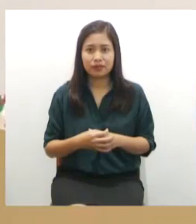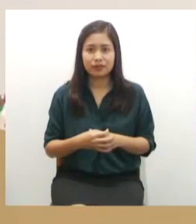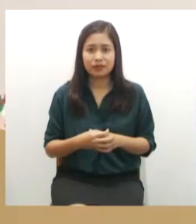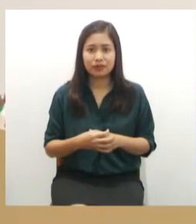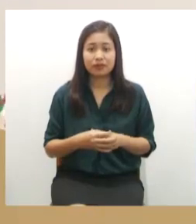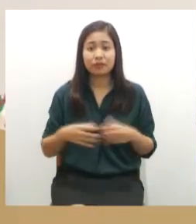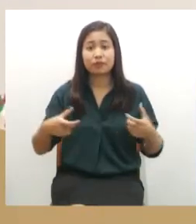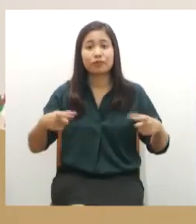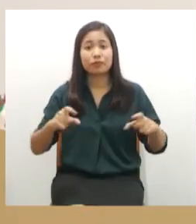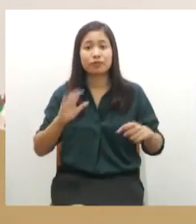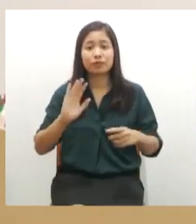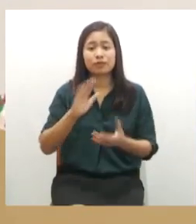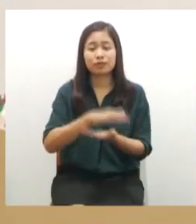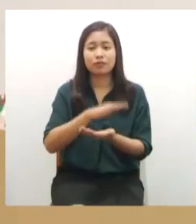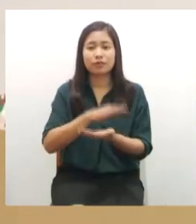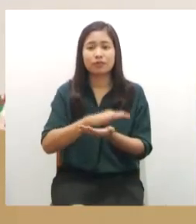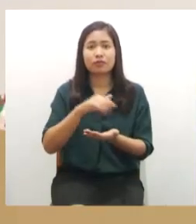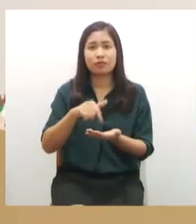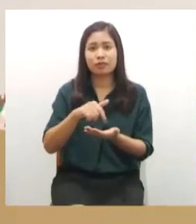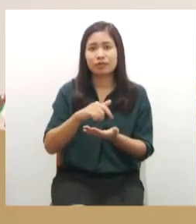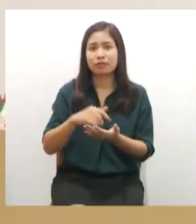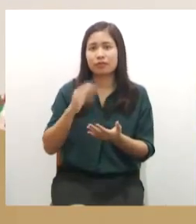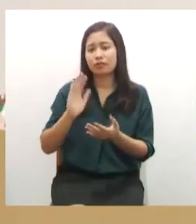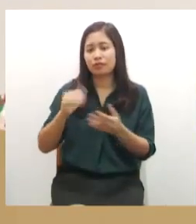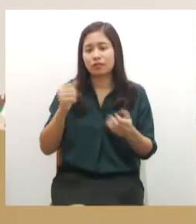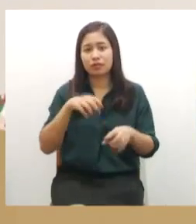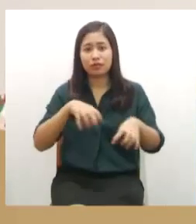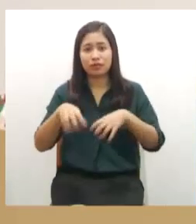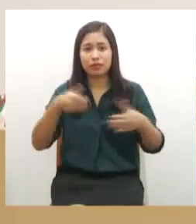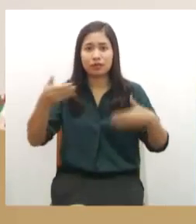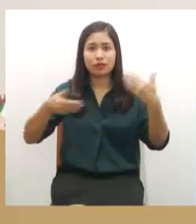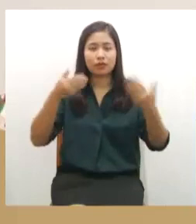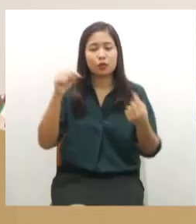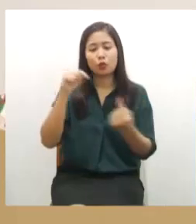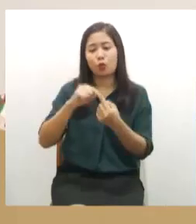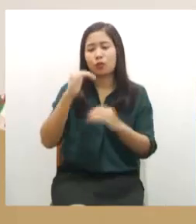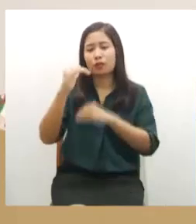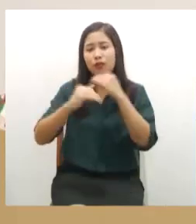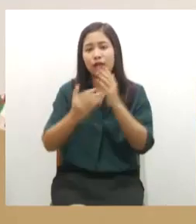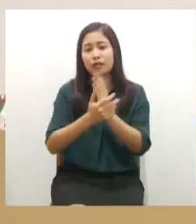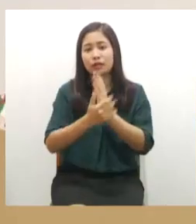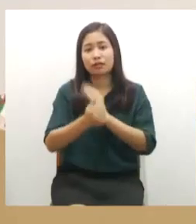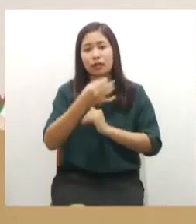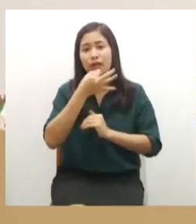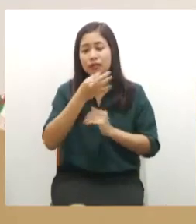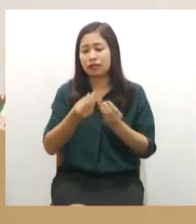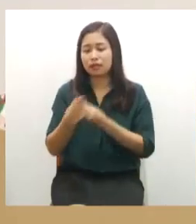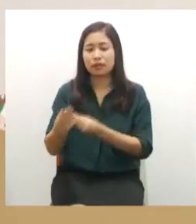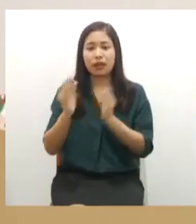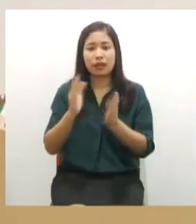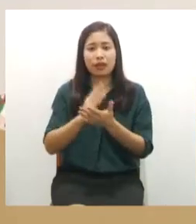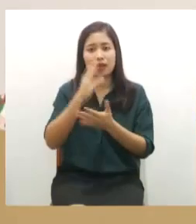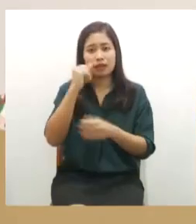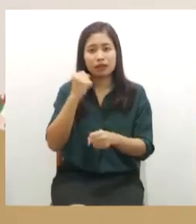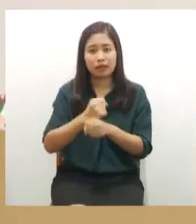ของโรงเรียนบ้านหนองขอนครับน้องแอร์ครับทางโรงเรียนนะครับได้จัดกิจกรรมเกี่ยวกับการพัฒนาทักษะอาชีพให้กับน้องๆนักเรียนครับนั่นก็คือการทำเต